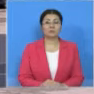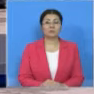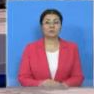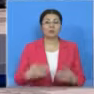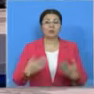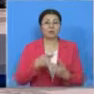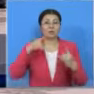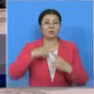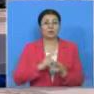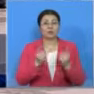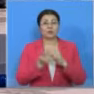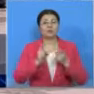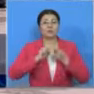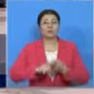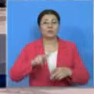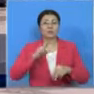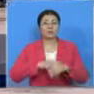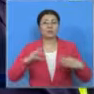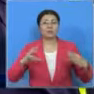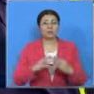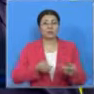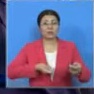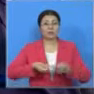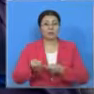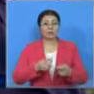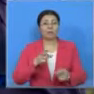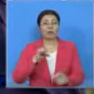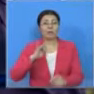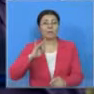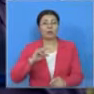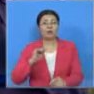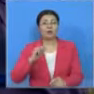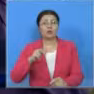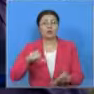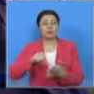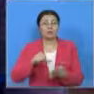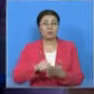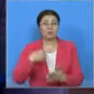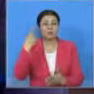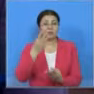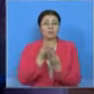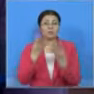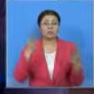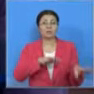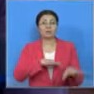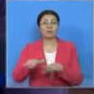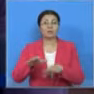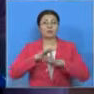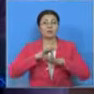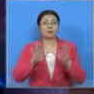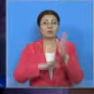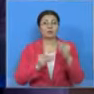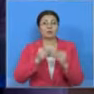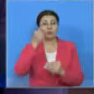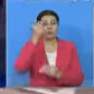Жаңа киімге көшуге байланысты полиция департаментінің бастығы Абай Жүсіптің қатысуымен жеке құрамның сап түзеу салтанаты өтті. Соңғы 10